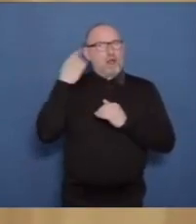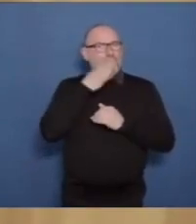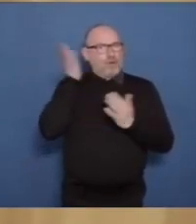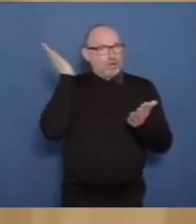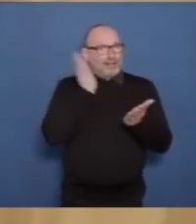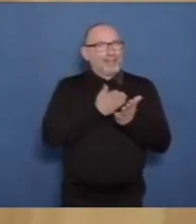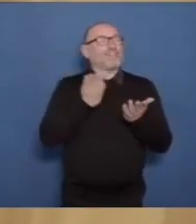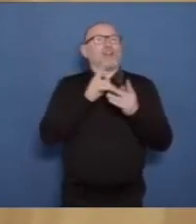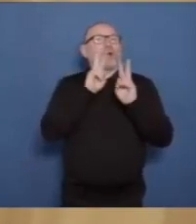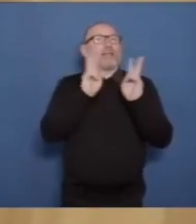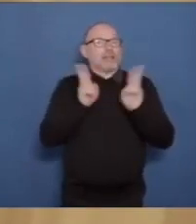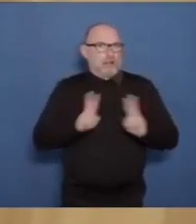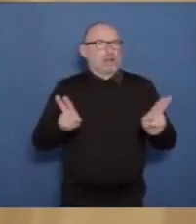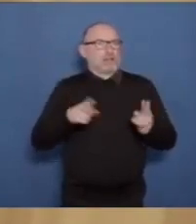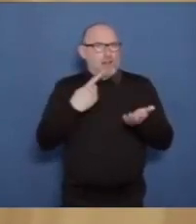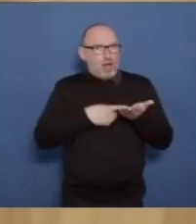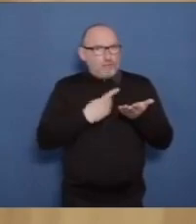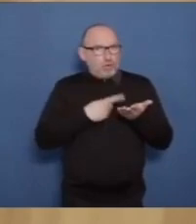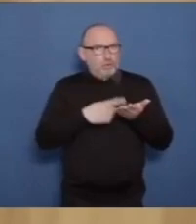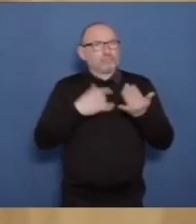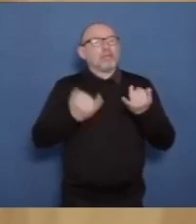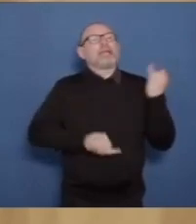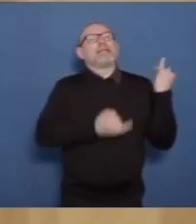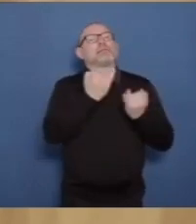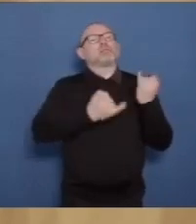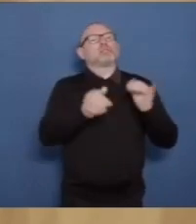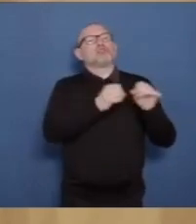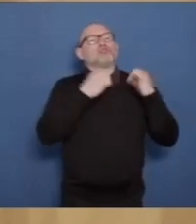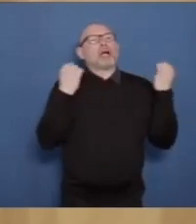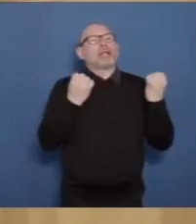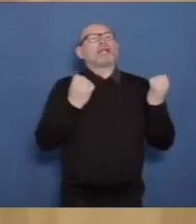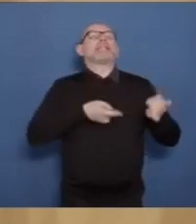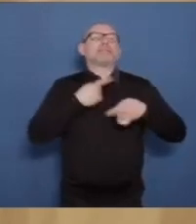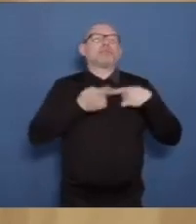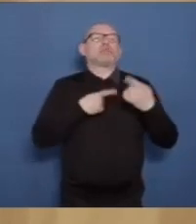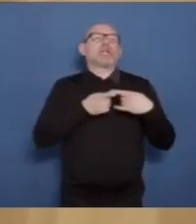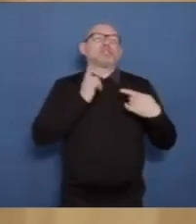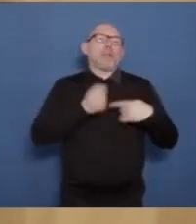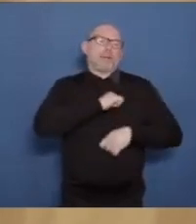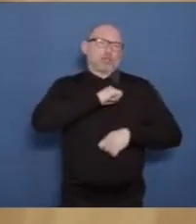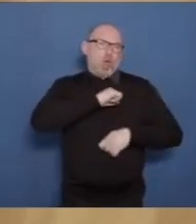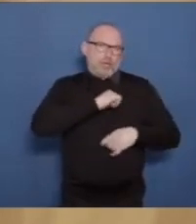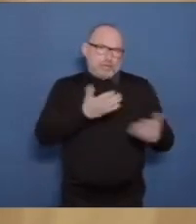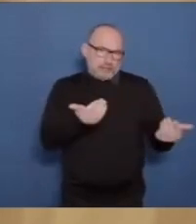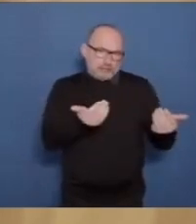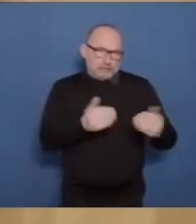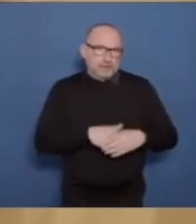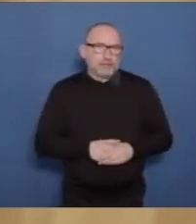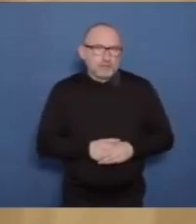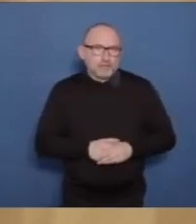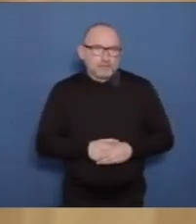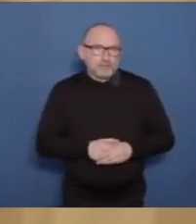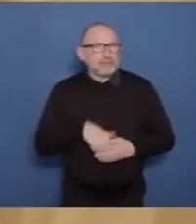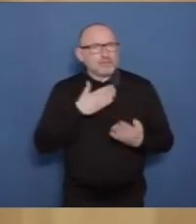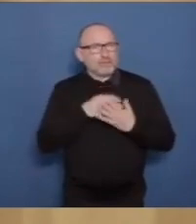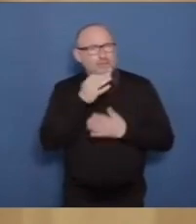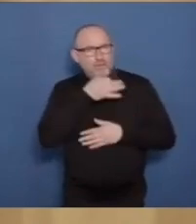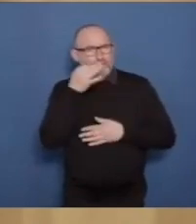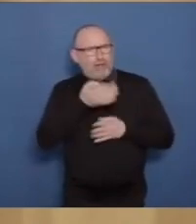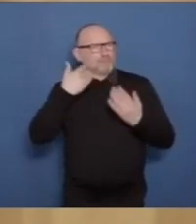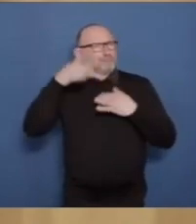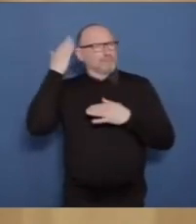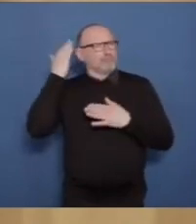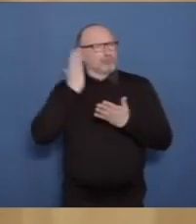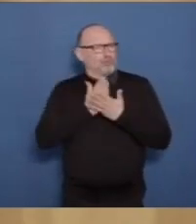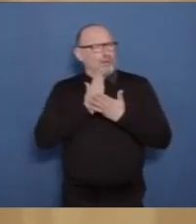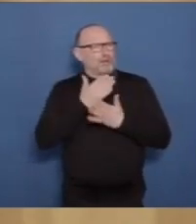auch international, dass die Industriestaaten diesen Prozess jetzt beschleunigen sollten. Deswegen nochmal die Frage, es tauchte früher schon mal